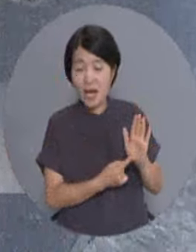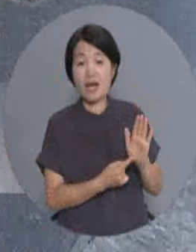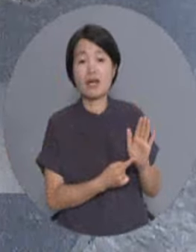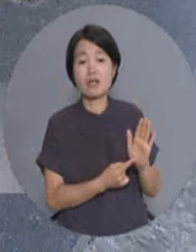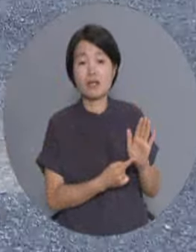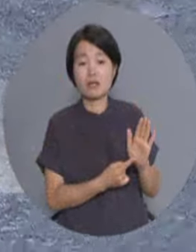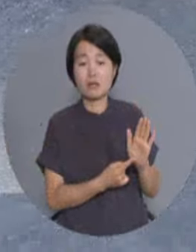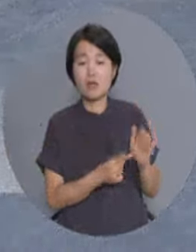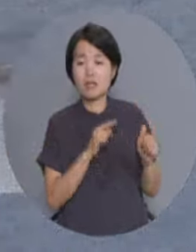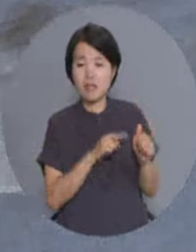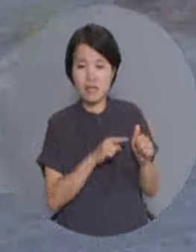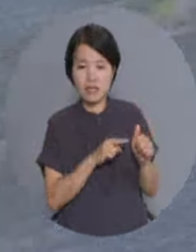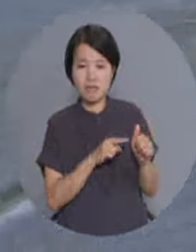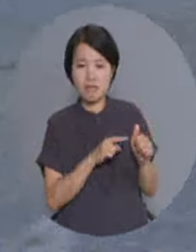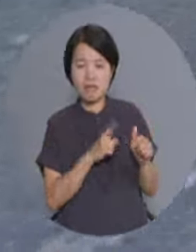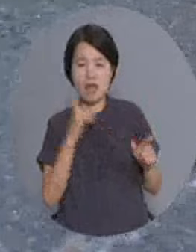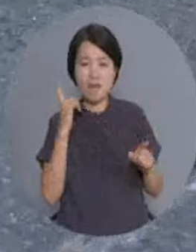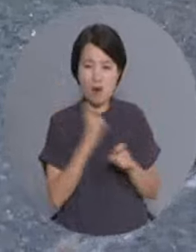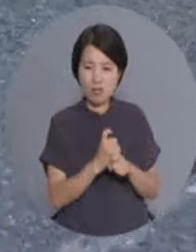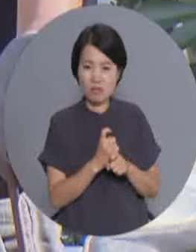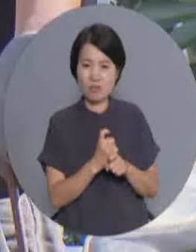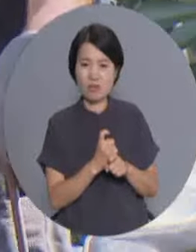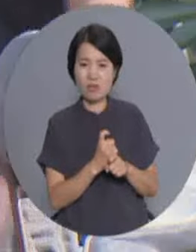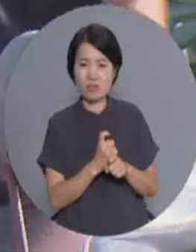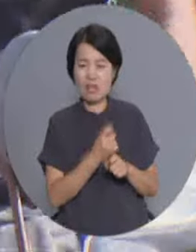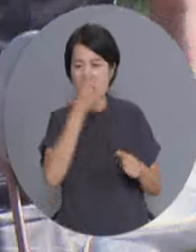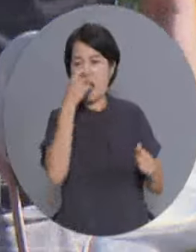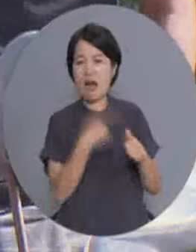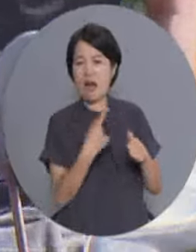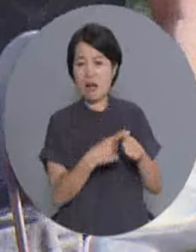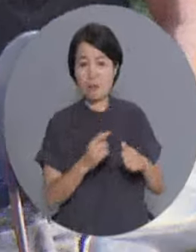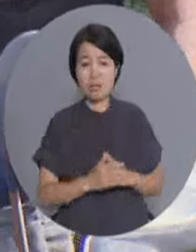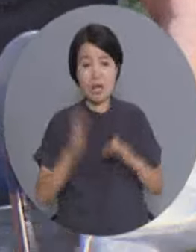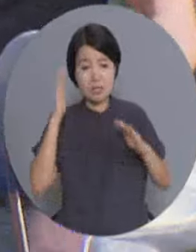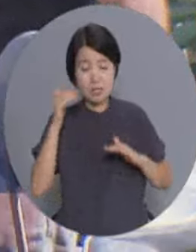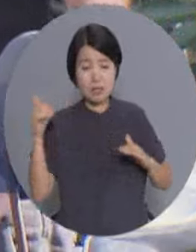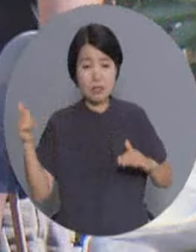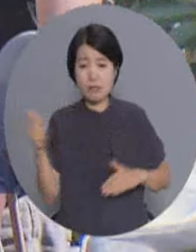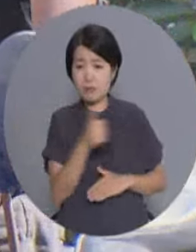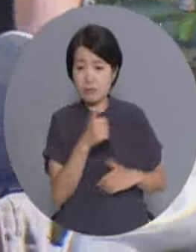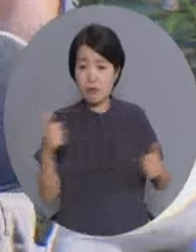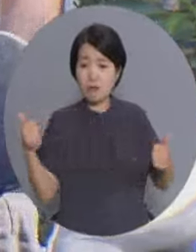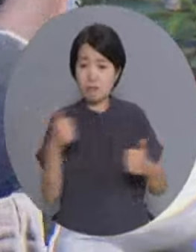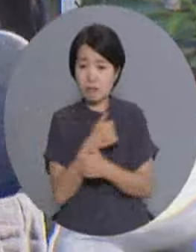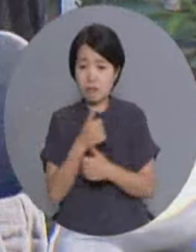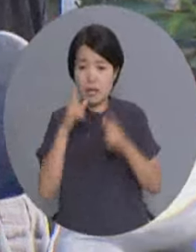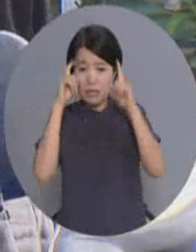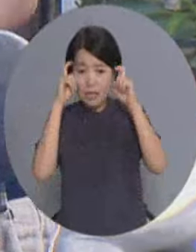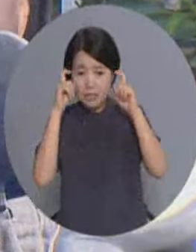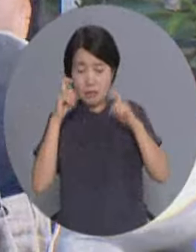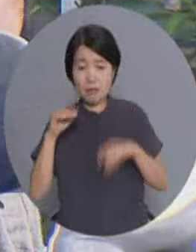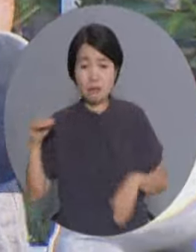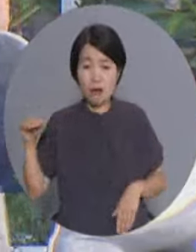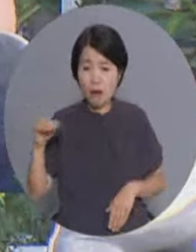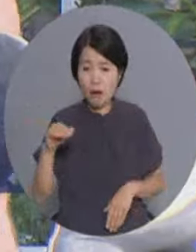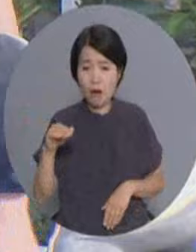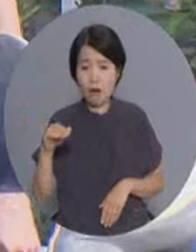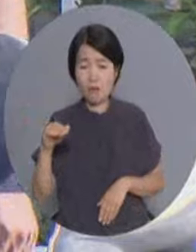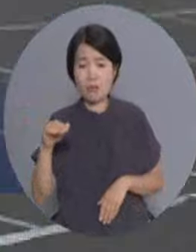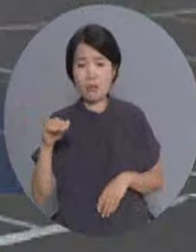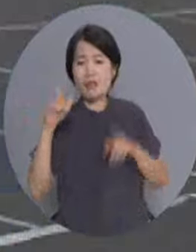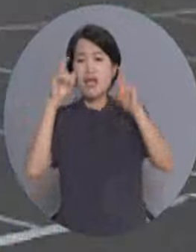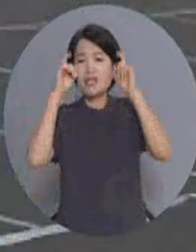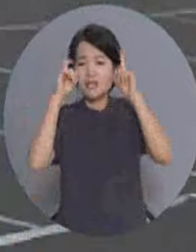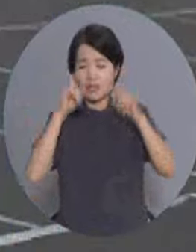시민들의 보복성 테러도 이어지고 있습니다. 학생들은 막 계속 왔다 갔다 다니고 아까도 차 가운데서 막 계속 찍고